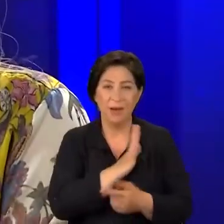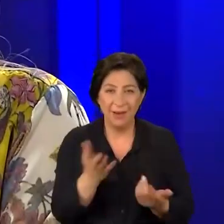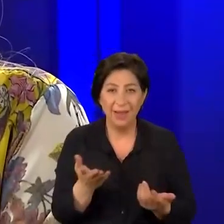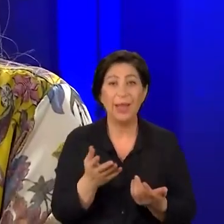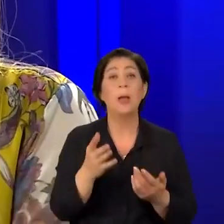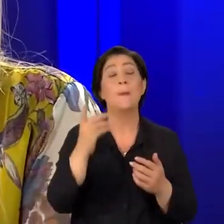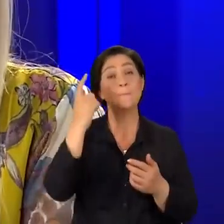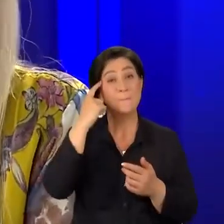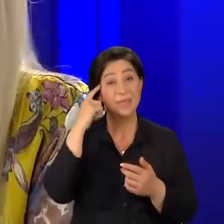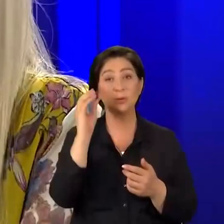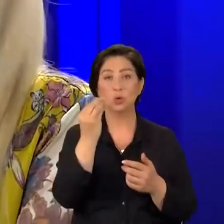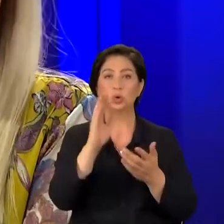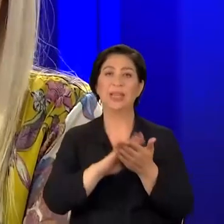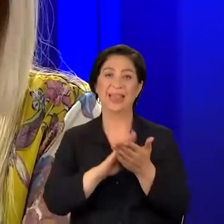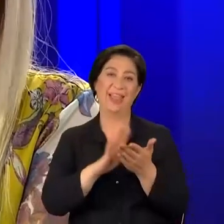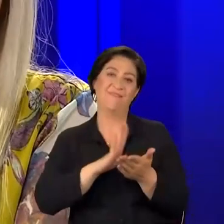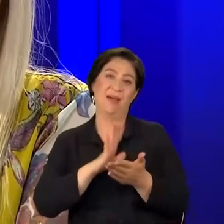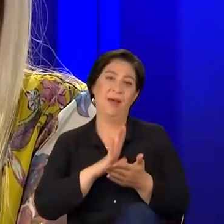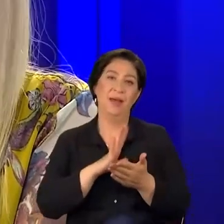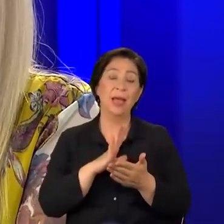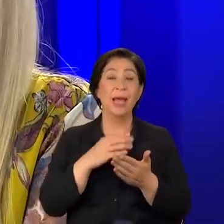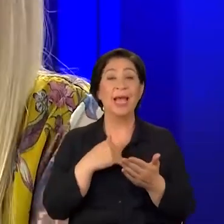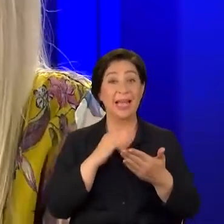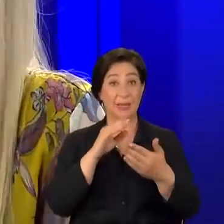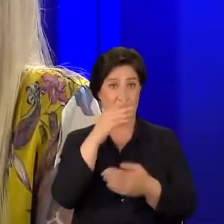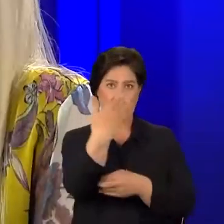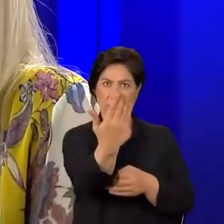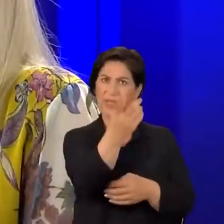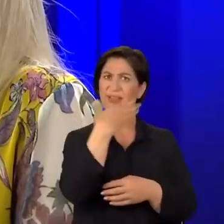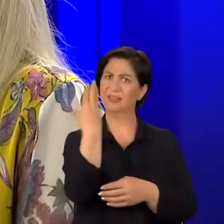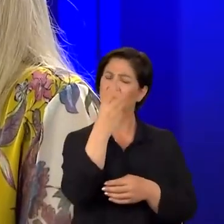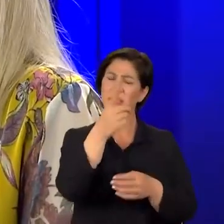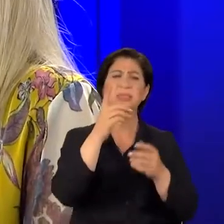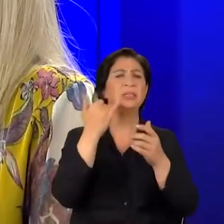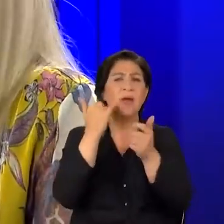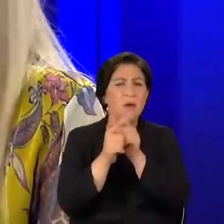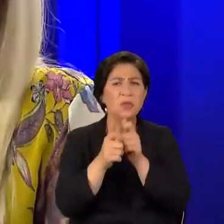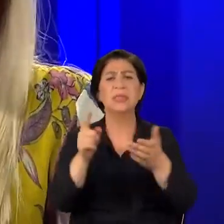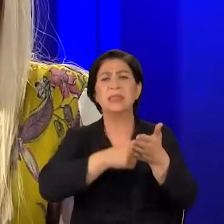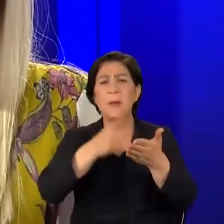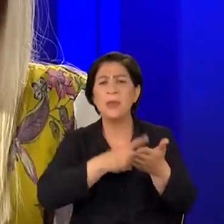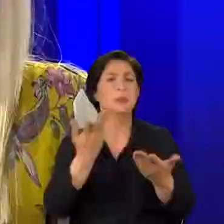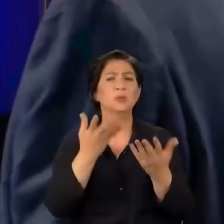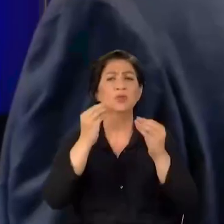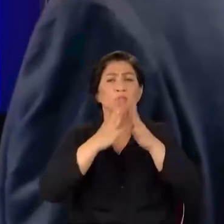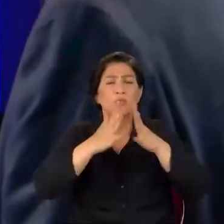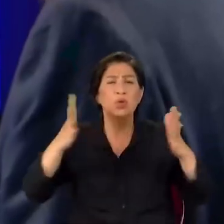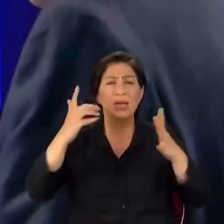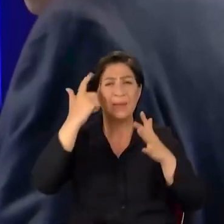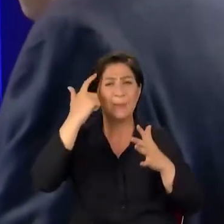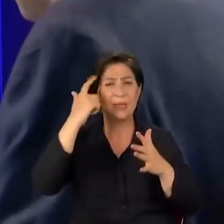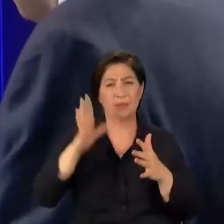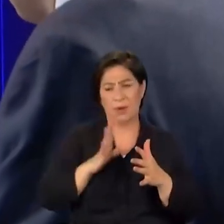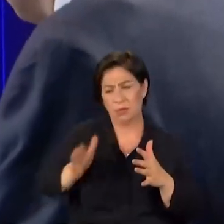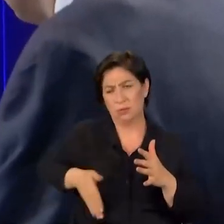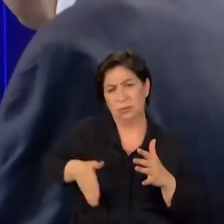için de bilgi çocuğun elinde zaten var. Yani karşımızdaki genç elindeki bir mobil cihazla bizden daha büyük bir bilgi deposunu zaten yanında